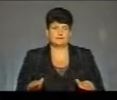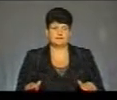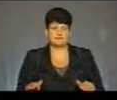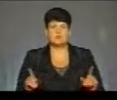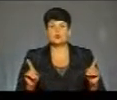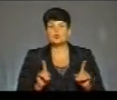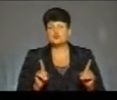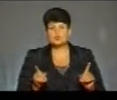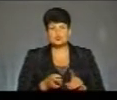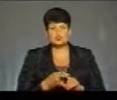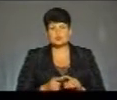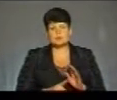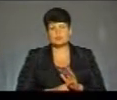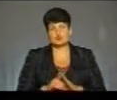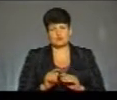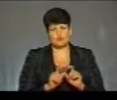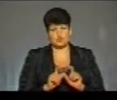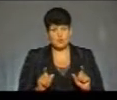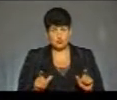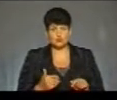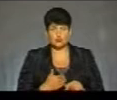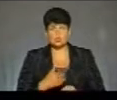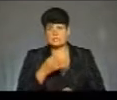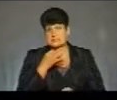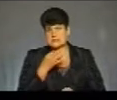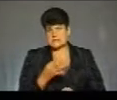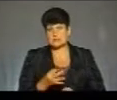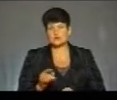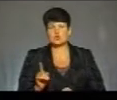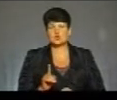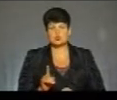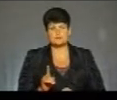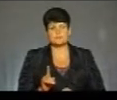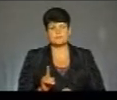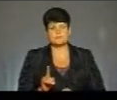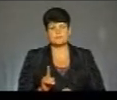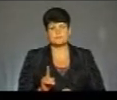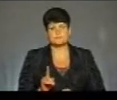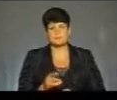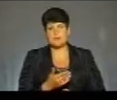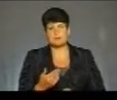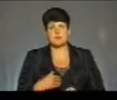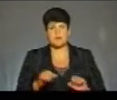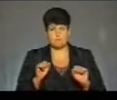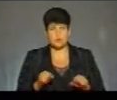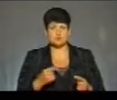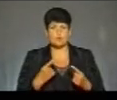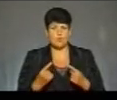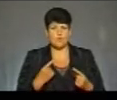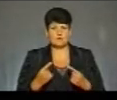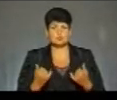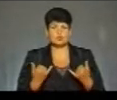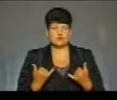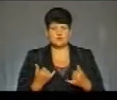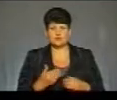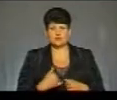Що стосується початкової школи, то хочу сказати, що ми можемо говорити, на сьогодні не